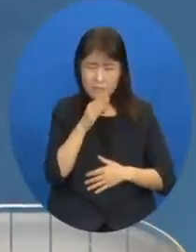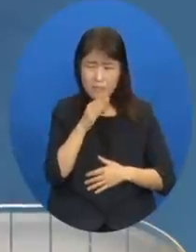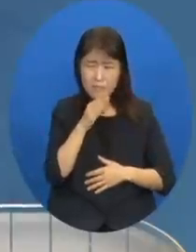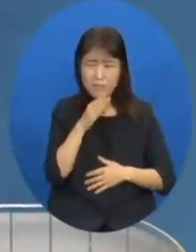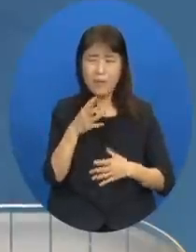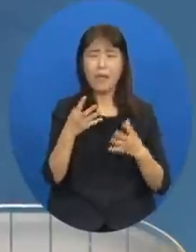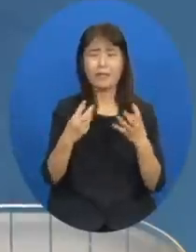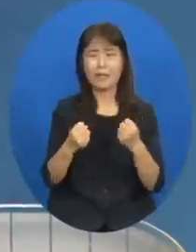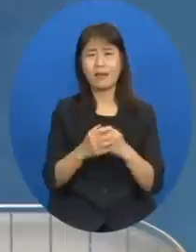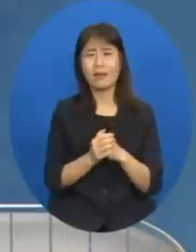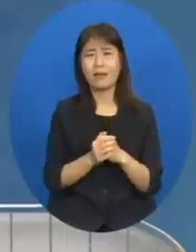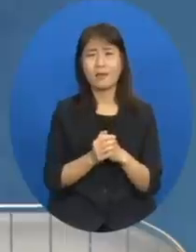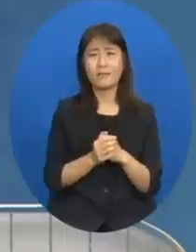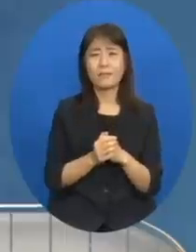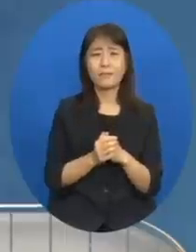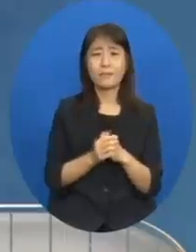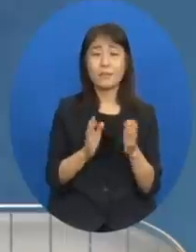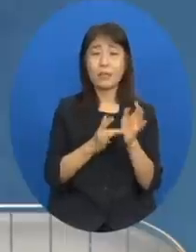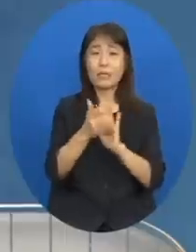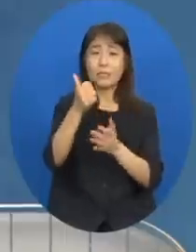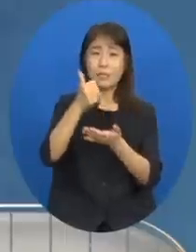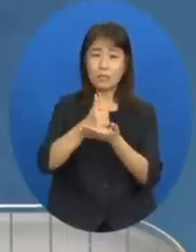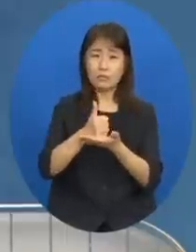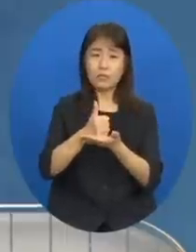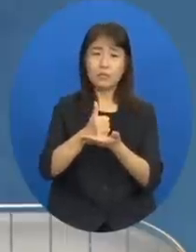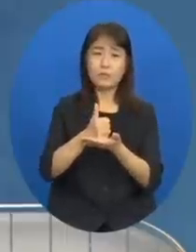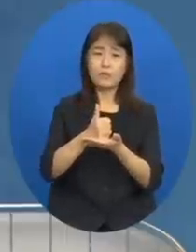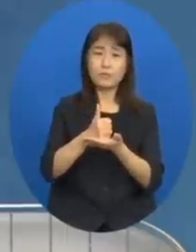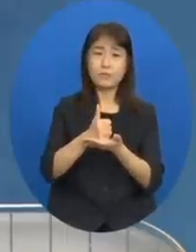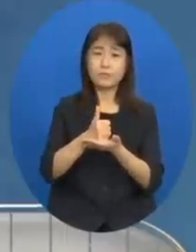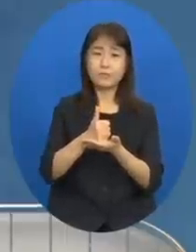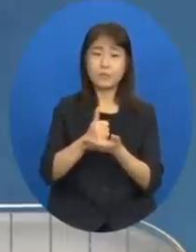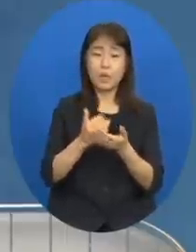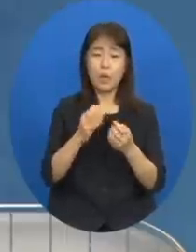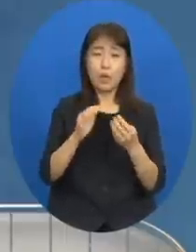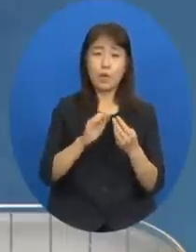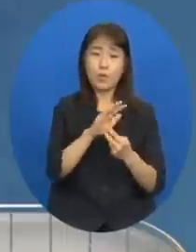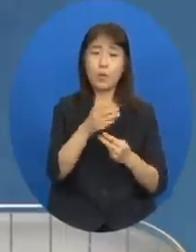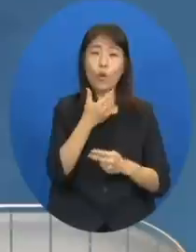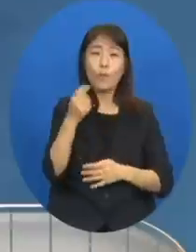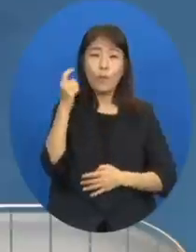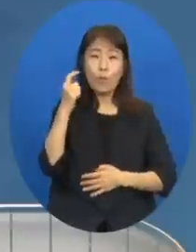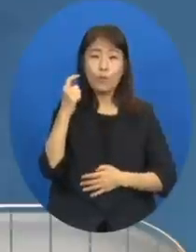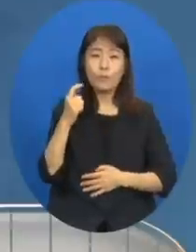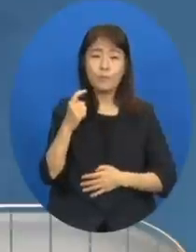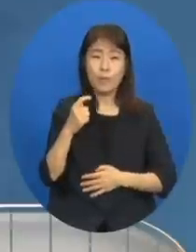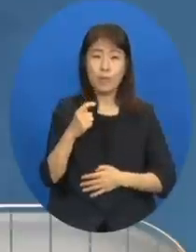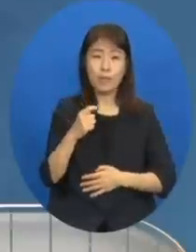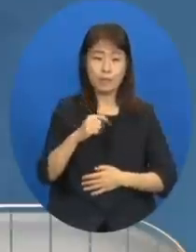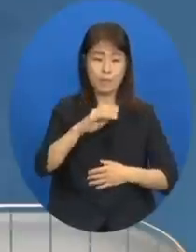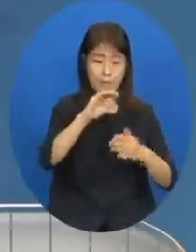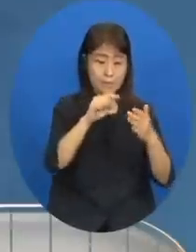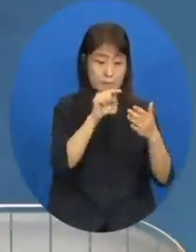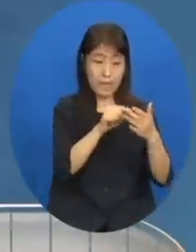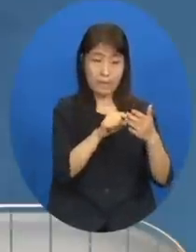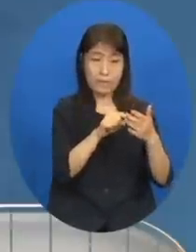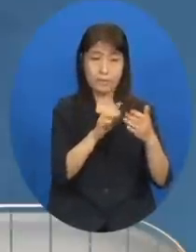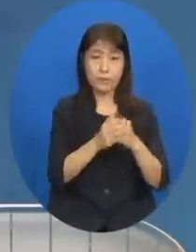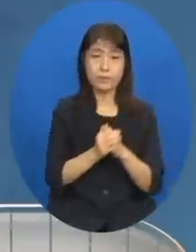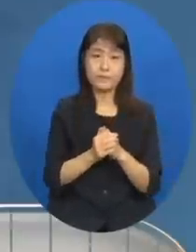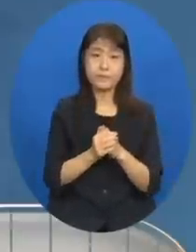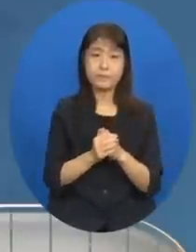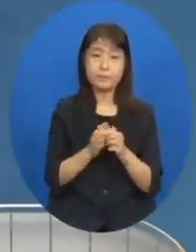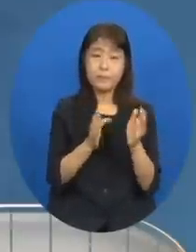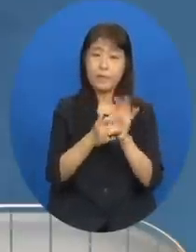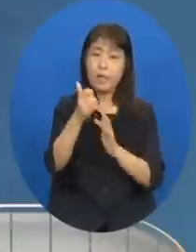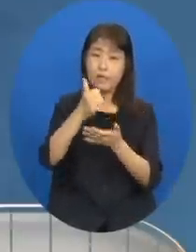예수님께서 요한복음 15장 4절에 말씀하셨어요 예수님이 우리 안에 계시다고 하는이